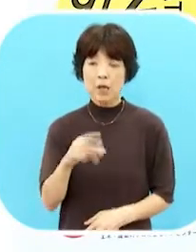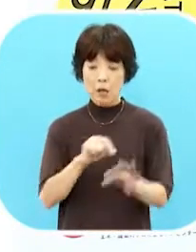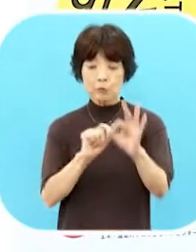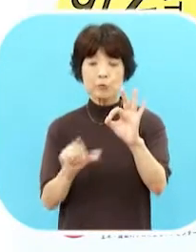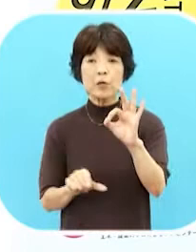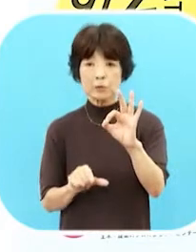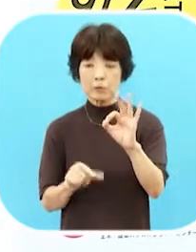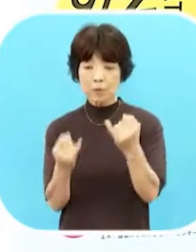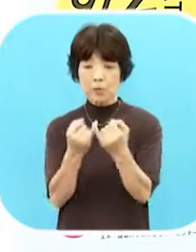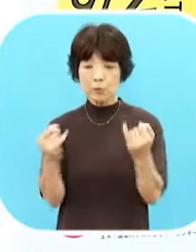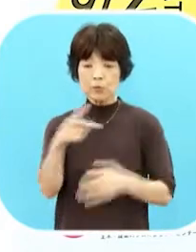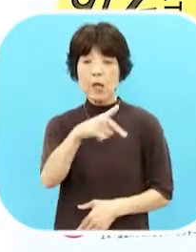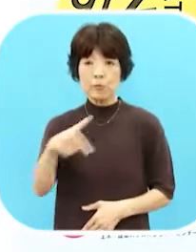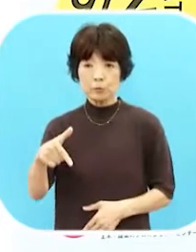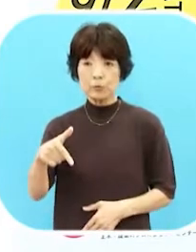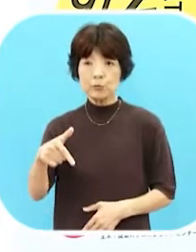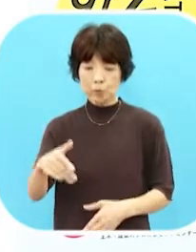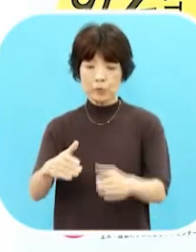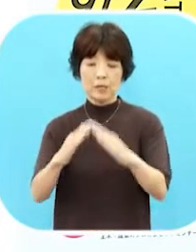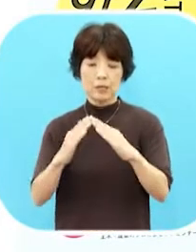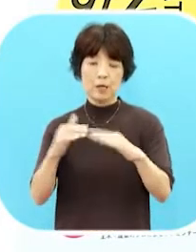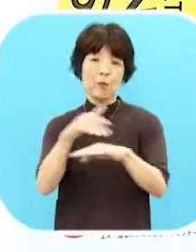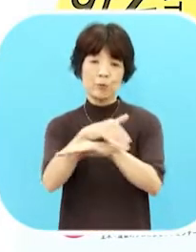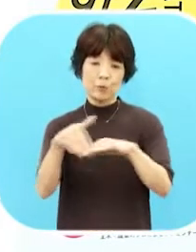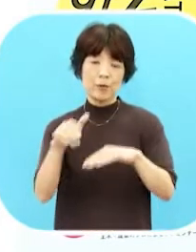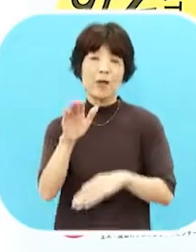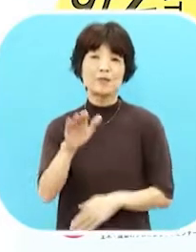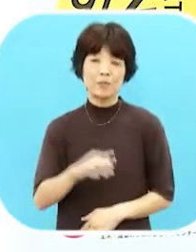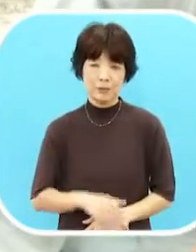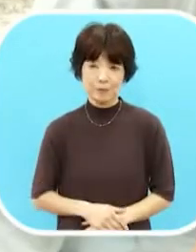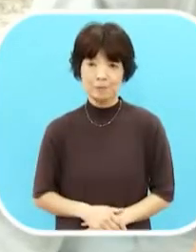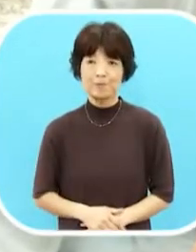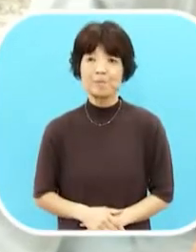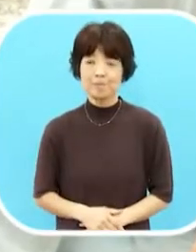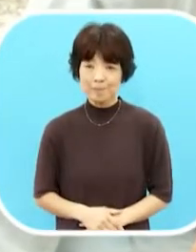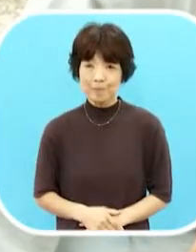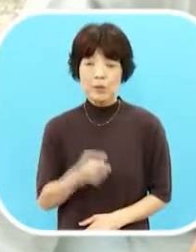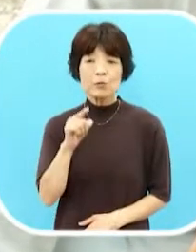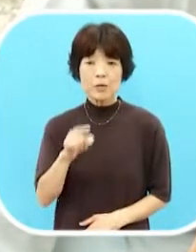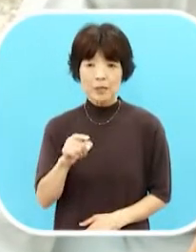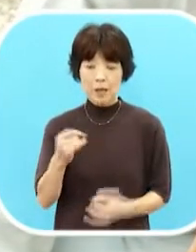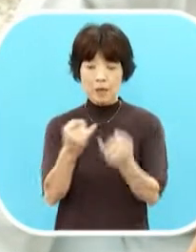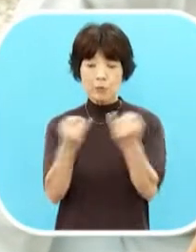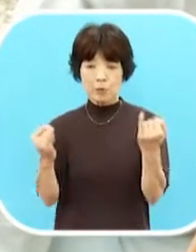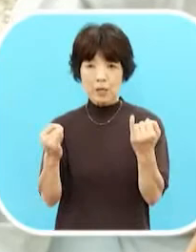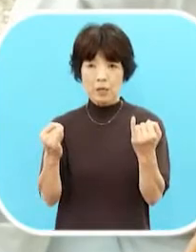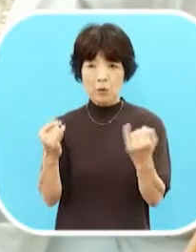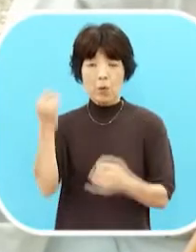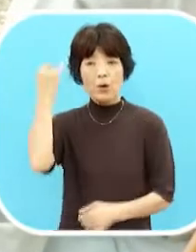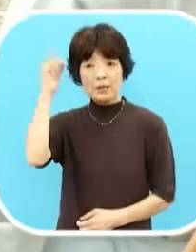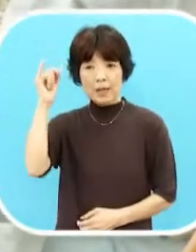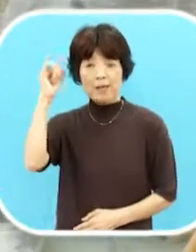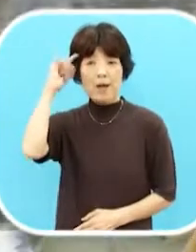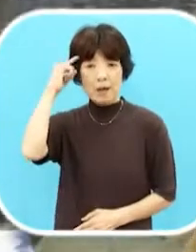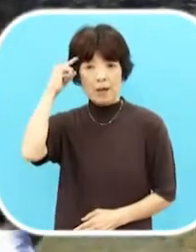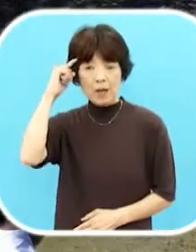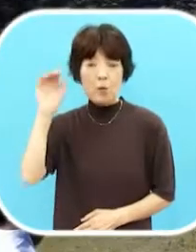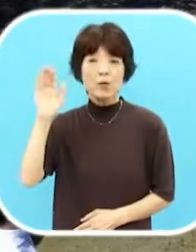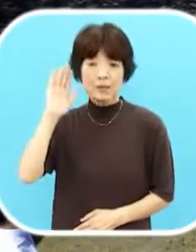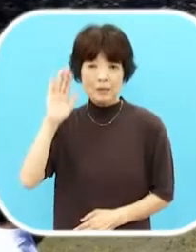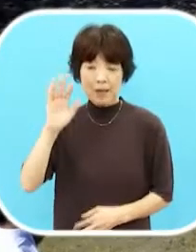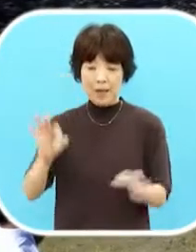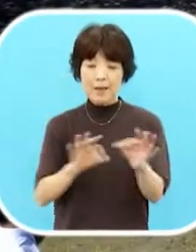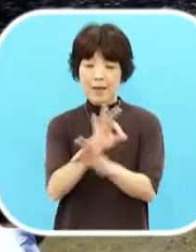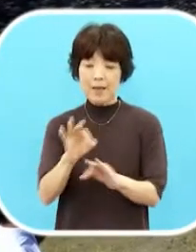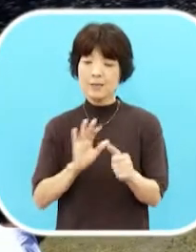には女性部の立ち上げを計画しております。それによって女性の意見を経営に役立て